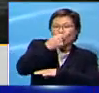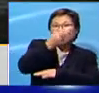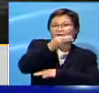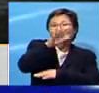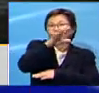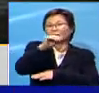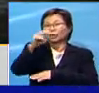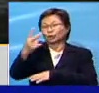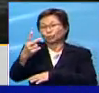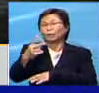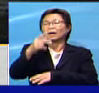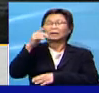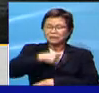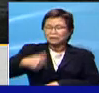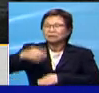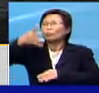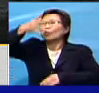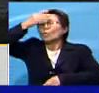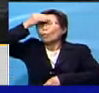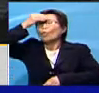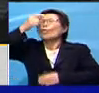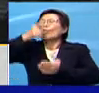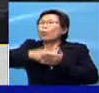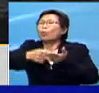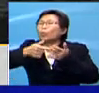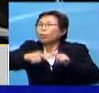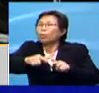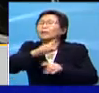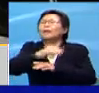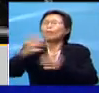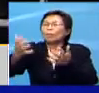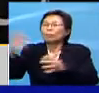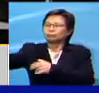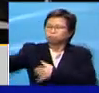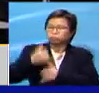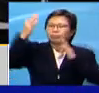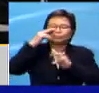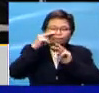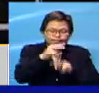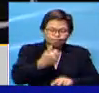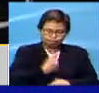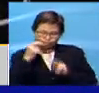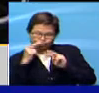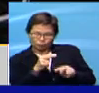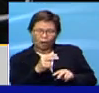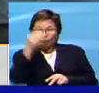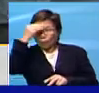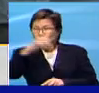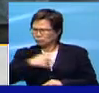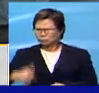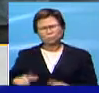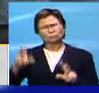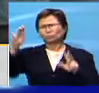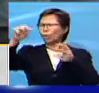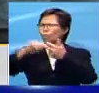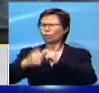kelantanina lebih tentang keadaan sebenar dan mahu datang ke Malaysia untuk melihat sendiri Beliau juga diberitahu China tiada masalah